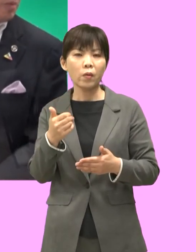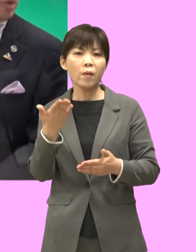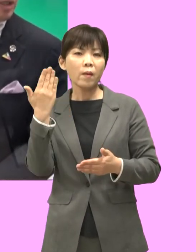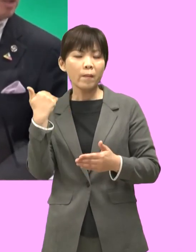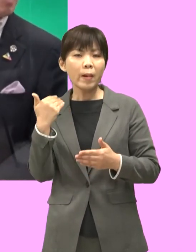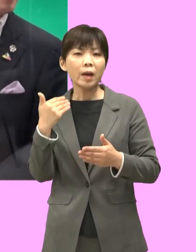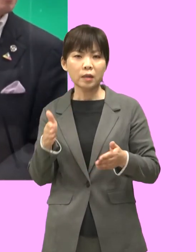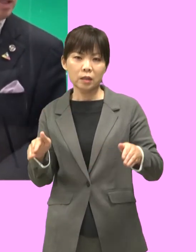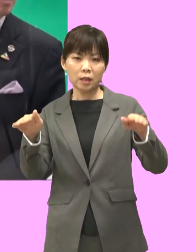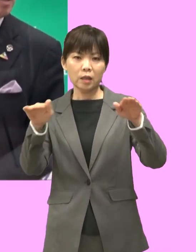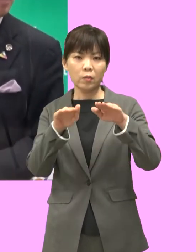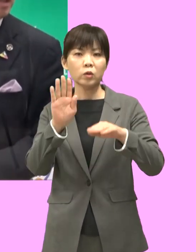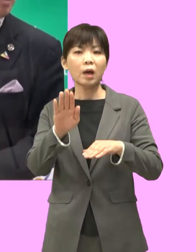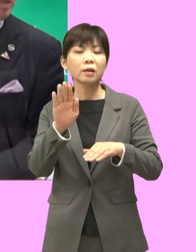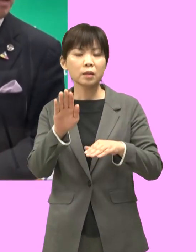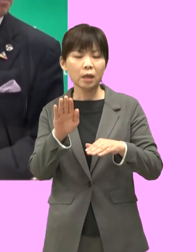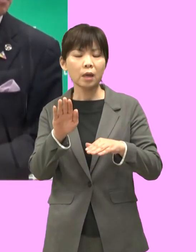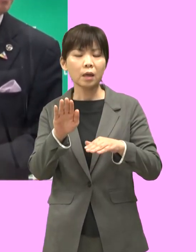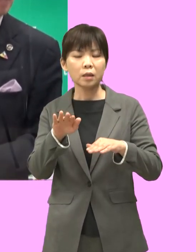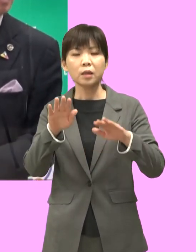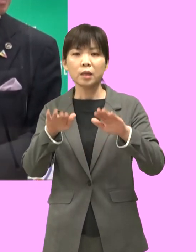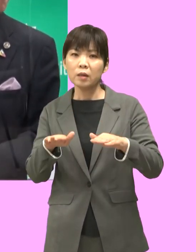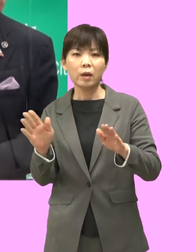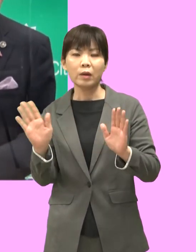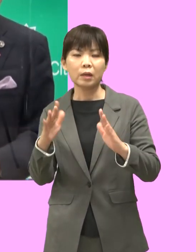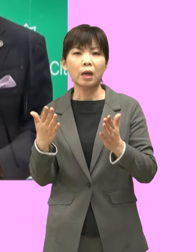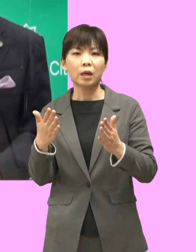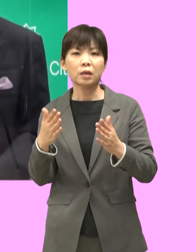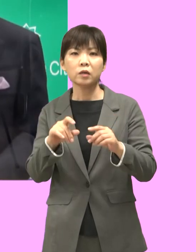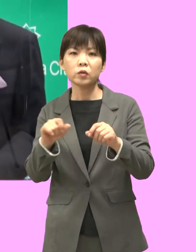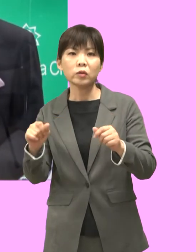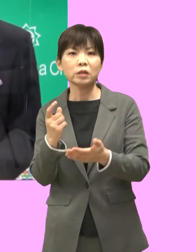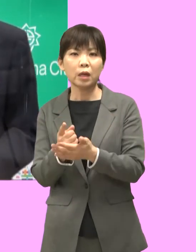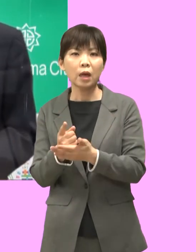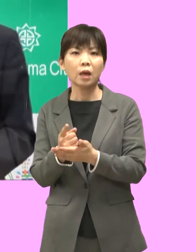それものもなくなってますんで、まあ、かなり前ということですね。